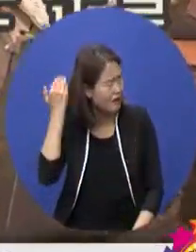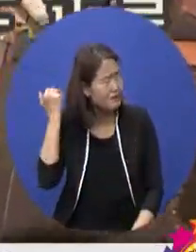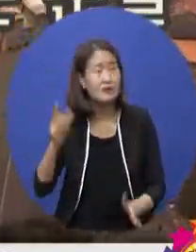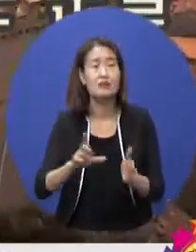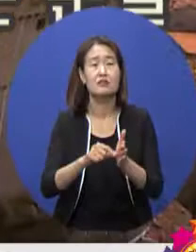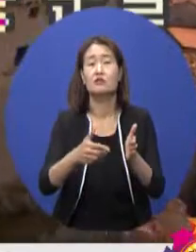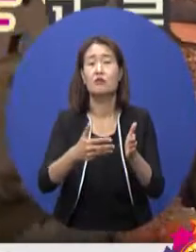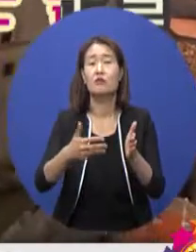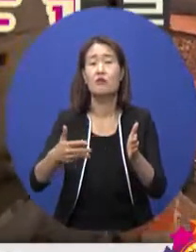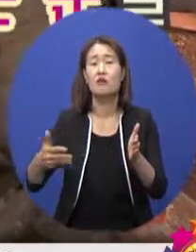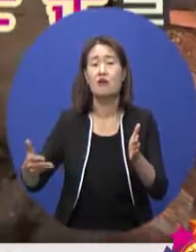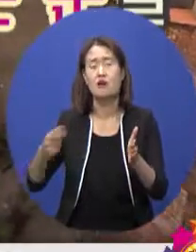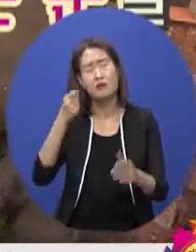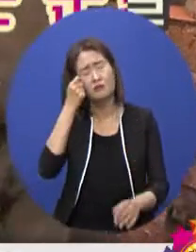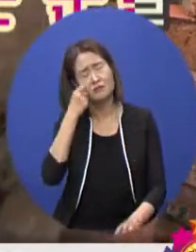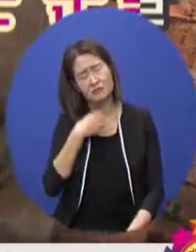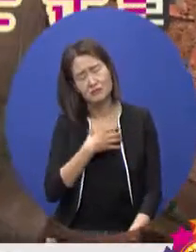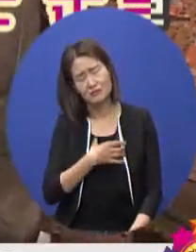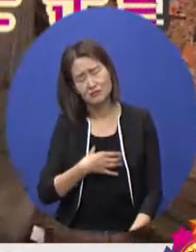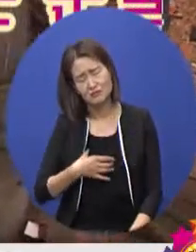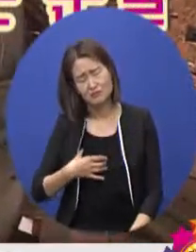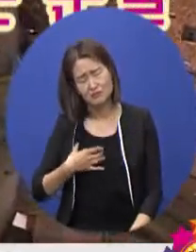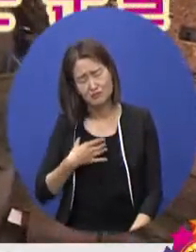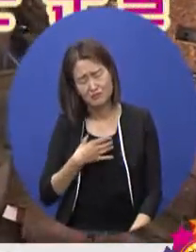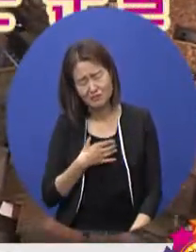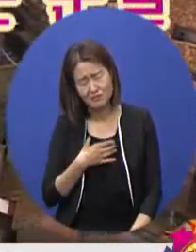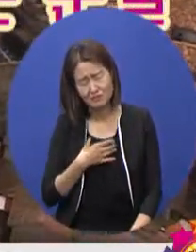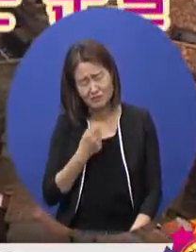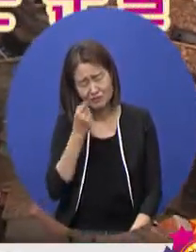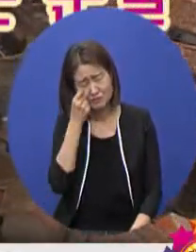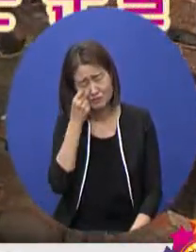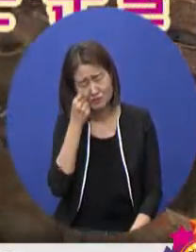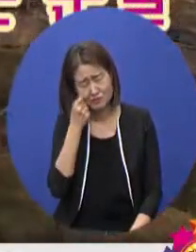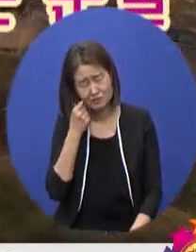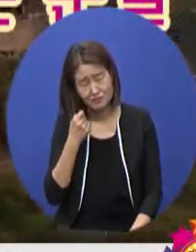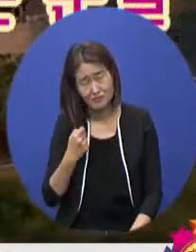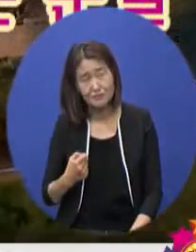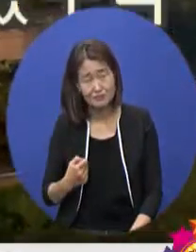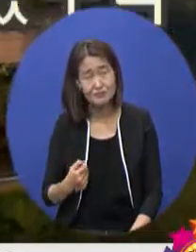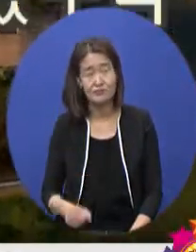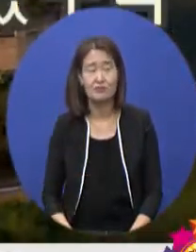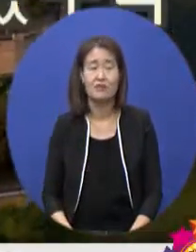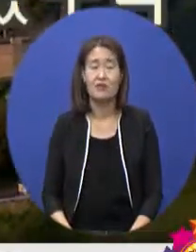지나간 세월에 서러운 눈물